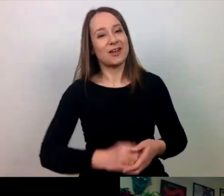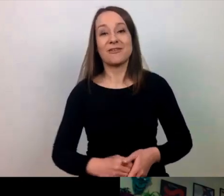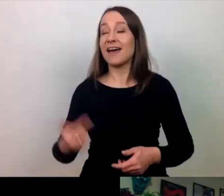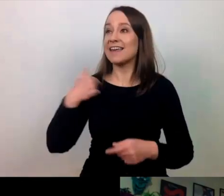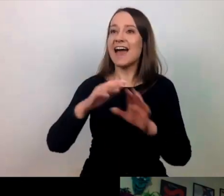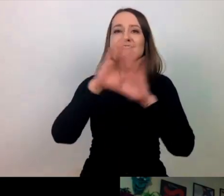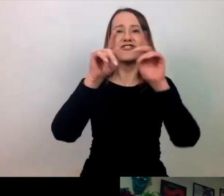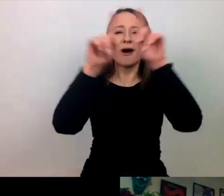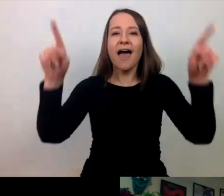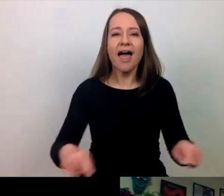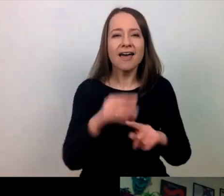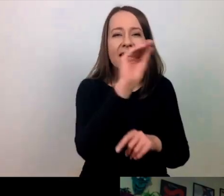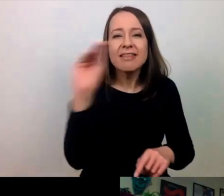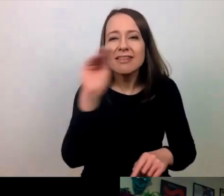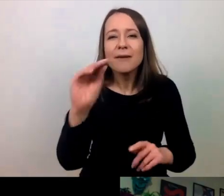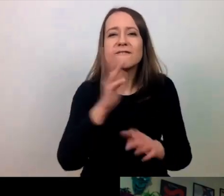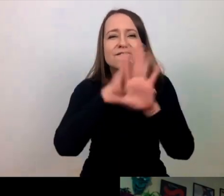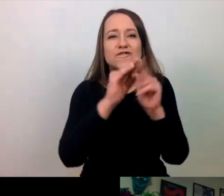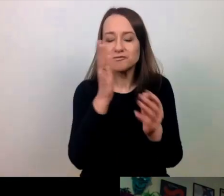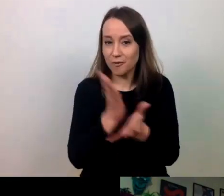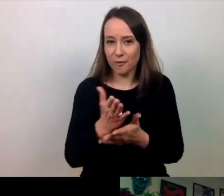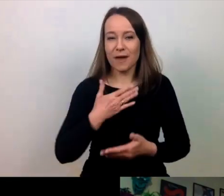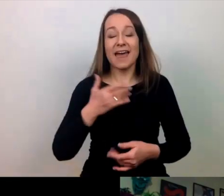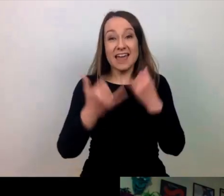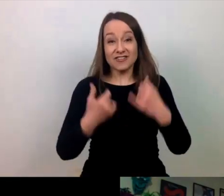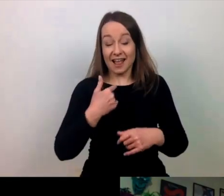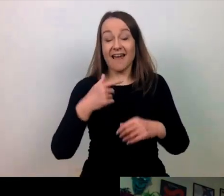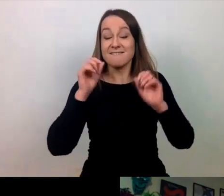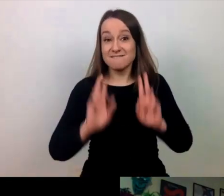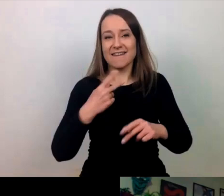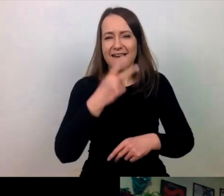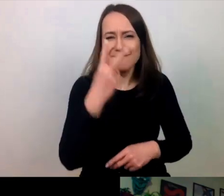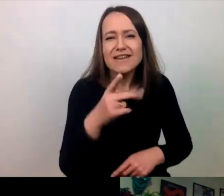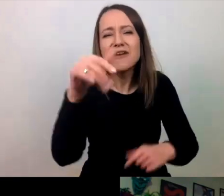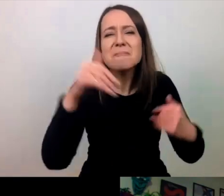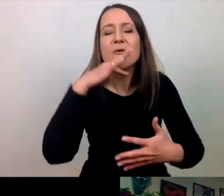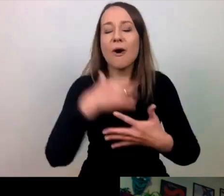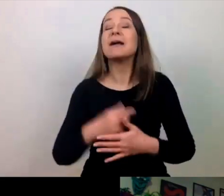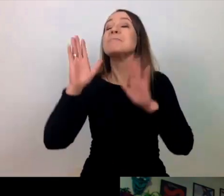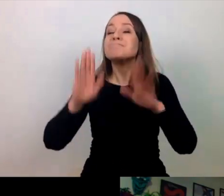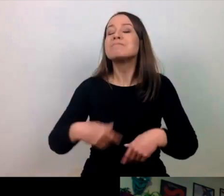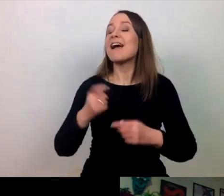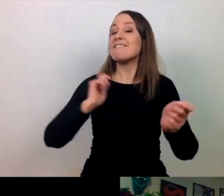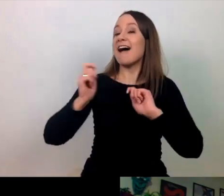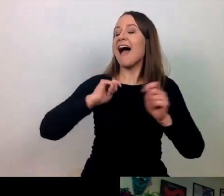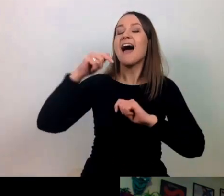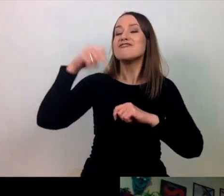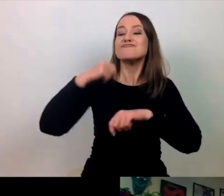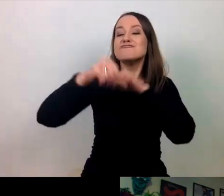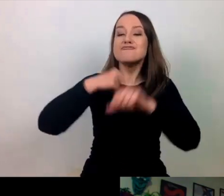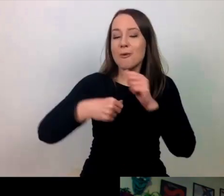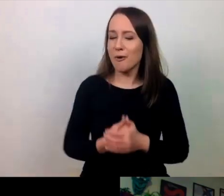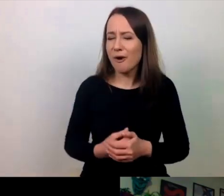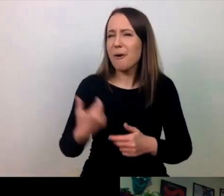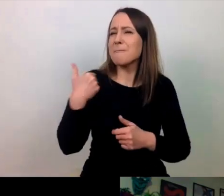napisane na ekranie. I prawie gdybym widział, to bym z tego wszystkiego korzystał. Kaja, wracamy do wakacji z tego roku. Te wakacje były inne, w